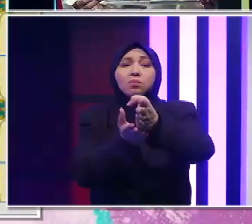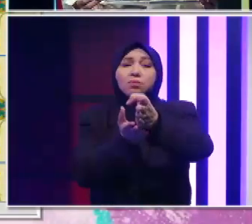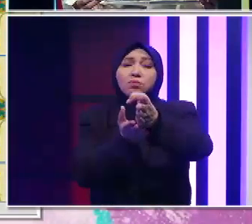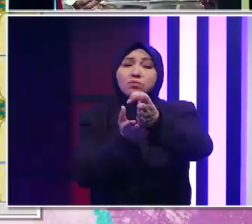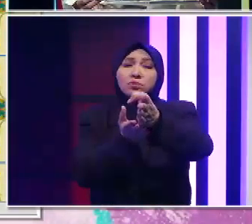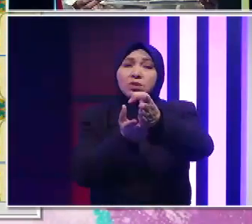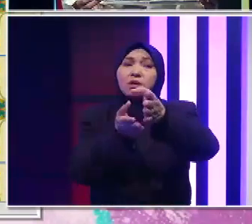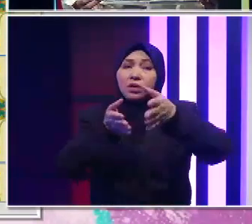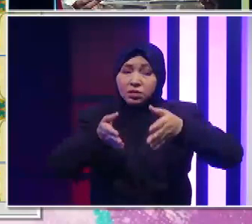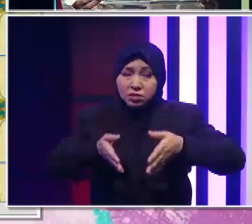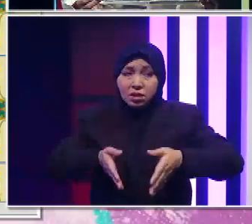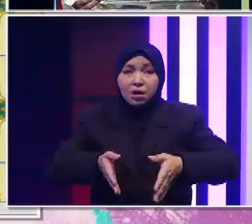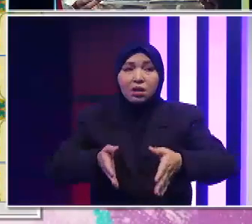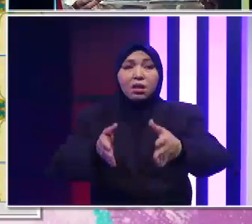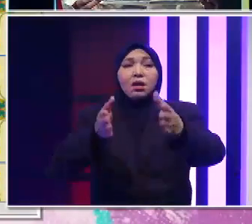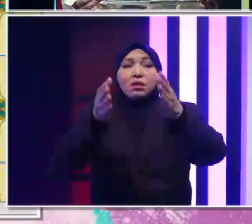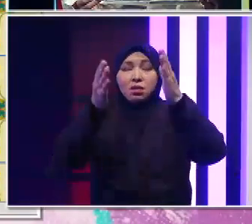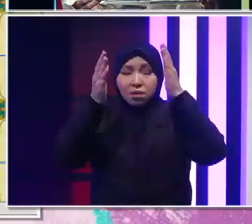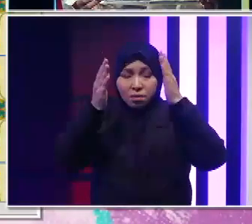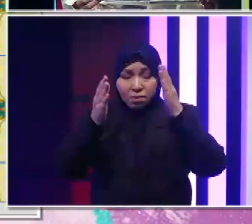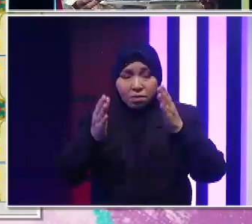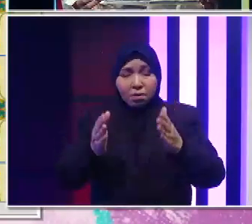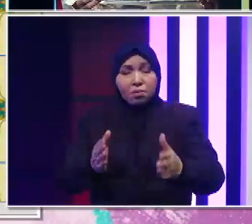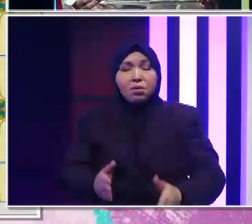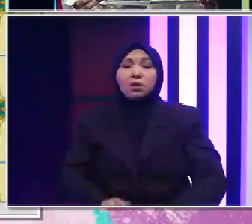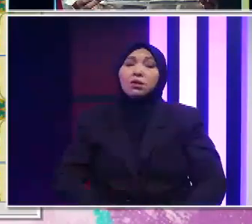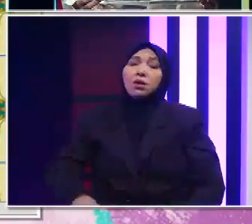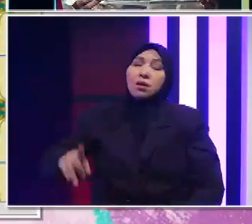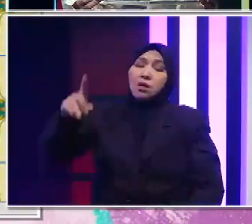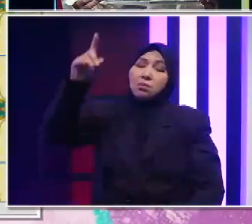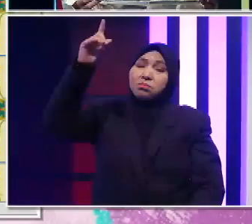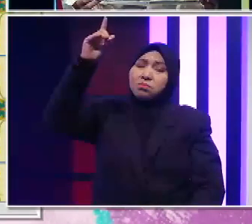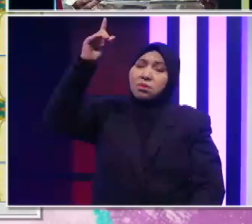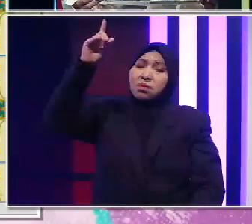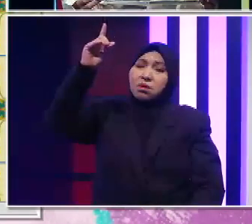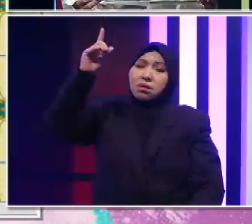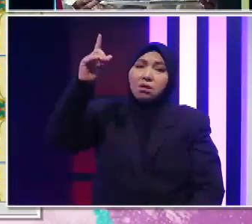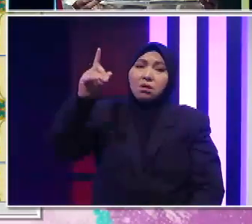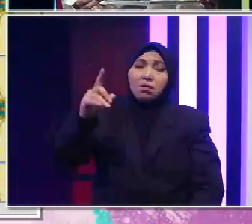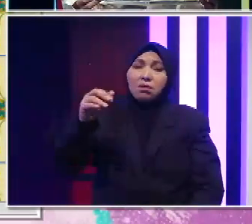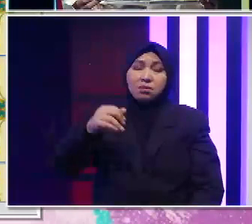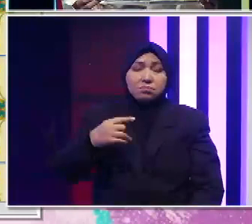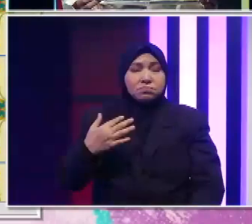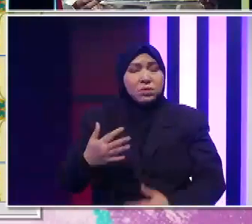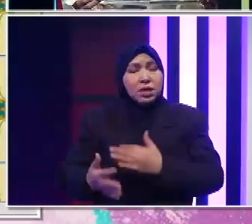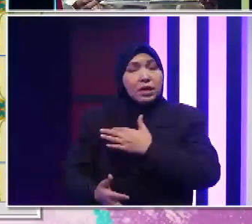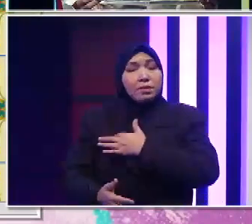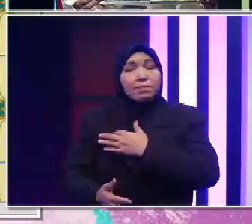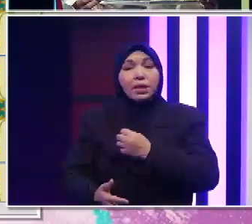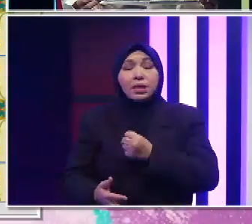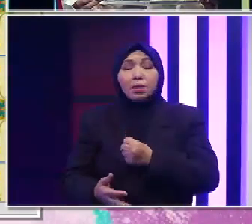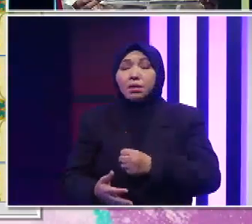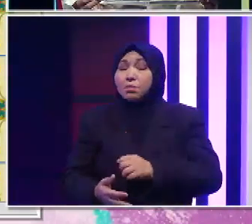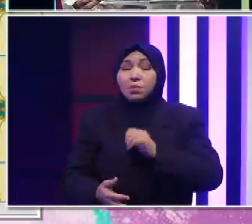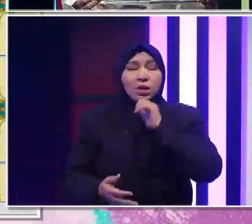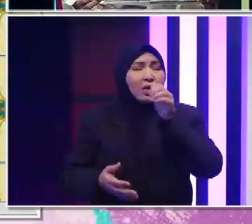yaumi srokal ladzina an'amta alaihim ghoiril